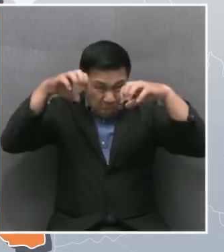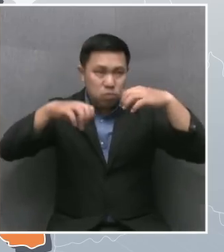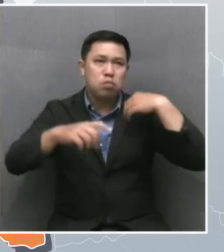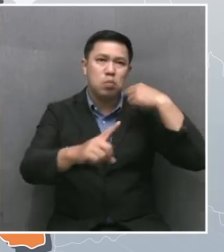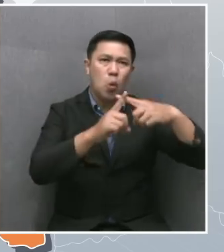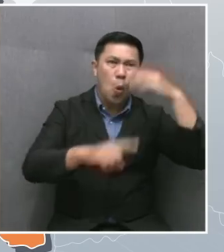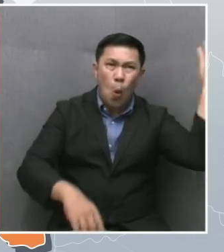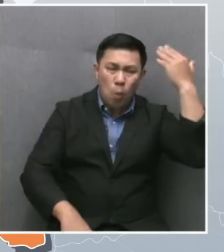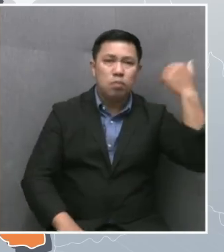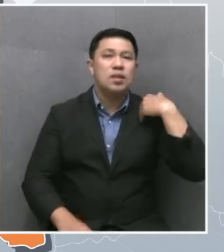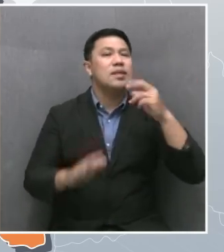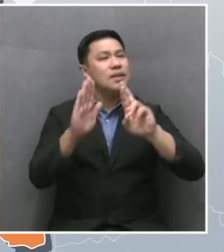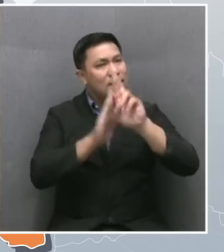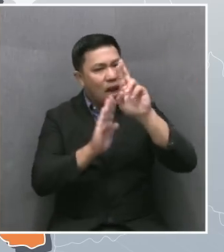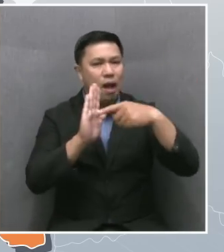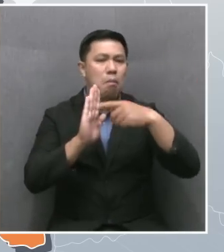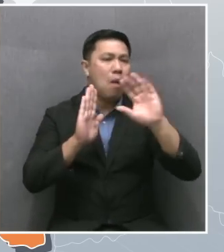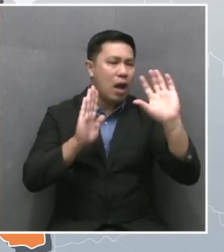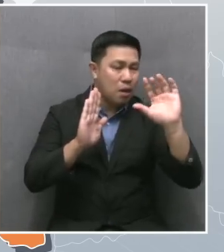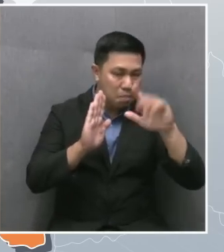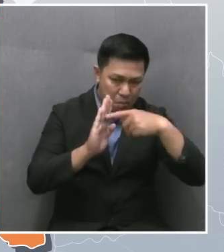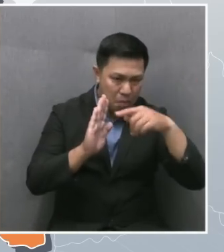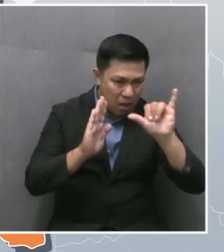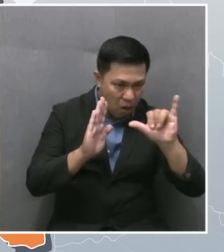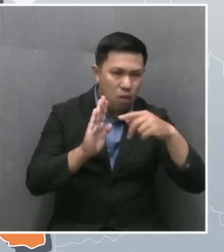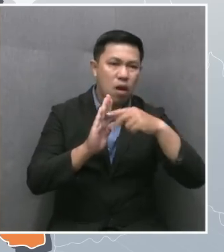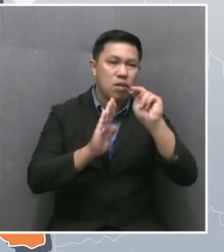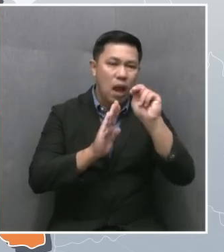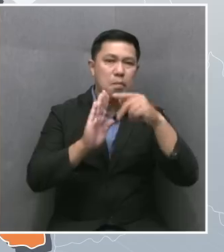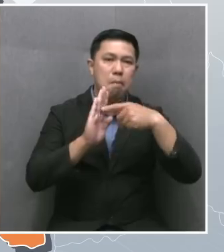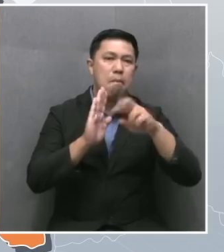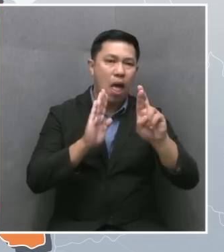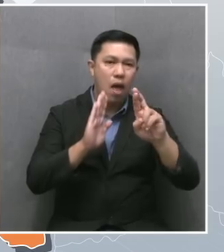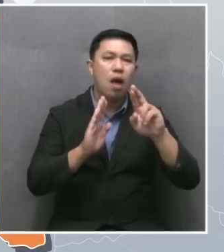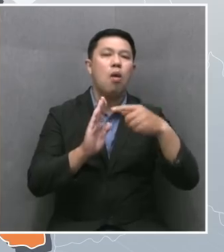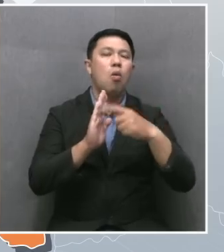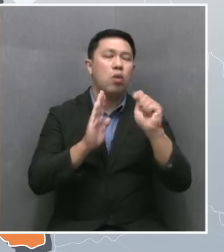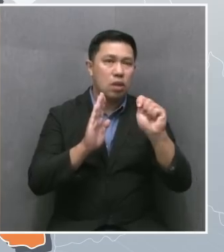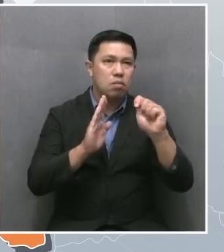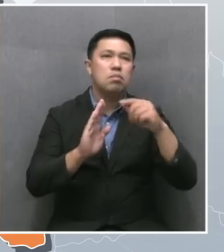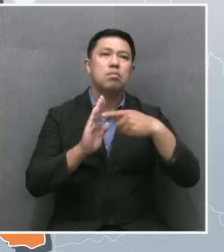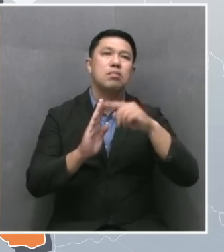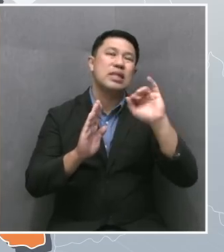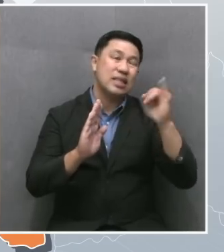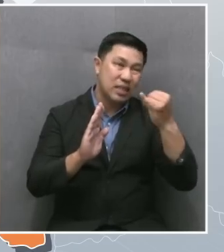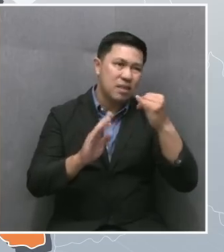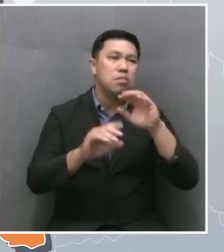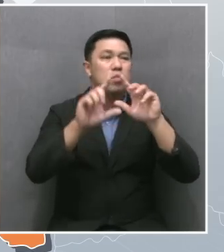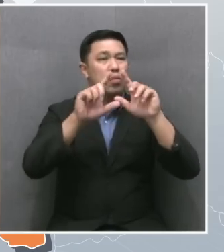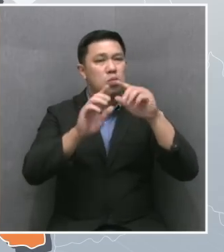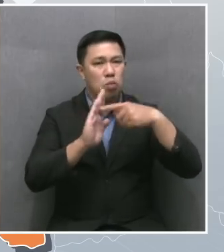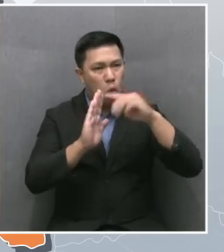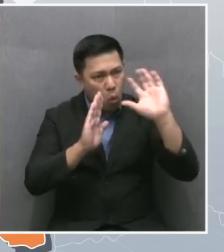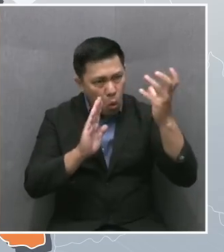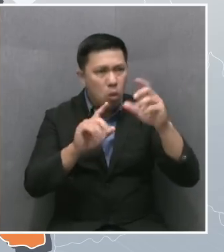บริเวณจังหวัดเชียงรายพะเยาน่านแพร่อุตรดิตถ์พิจิตรพิษณูโลกเพชรบูรณ์ยังคงมีอากาศร้อนในตอน